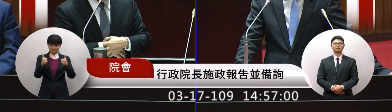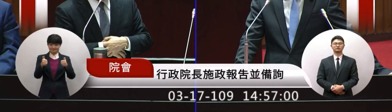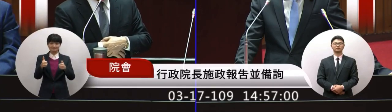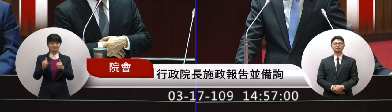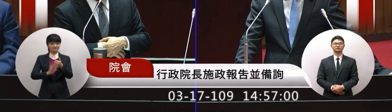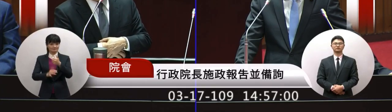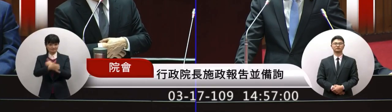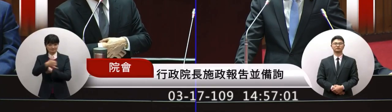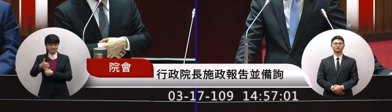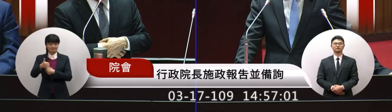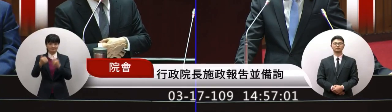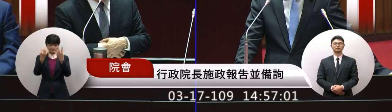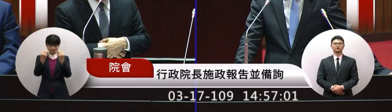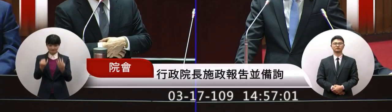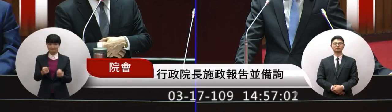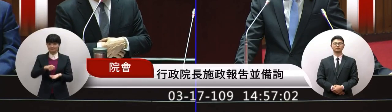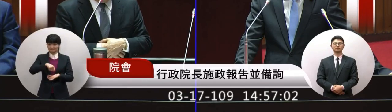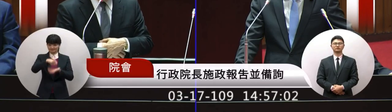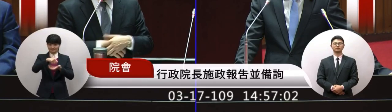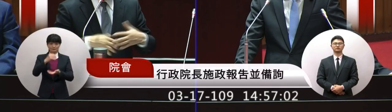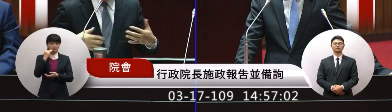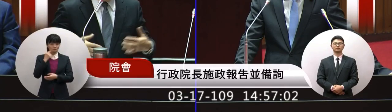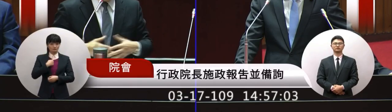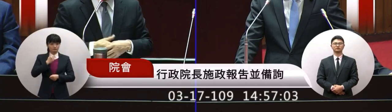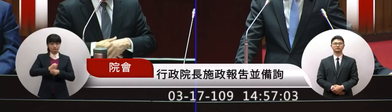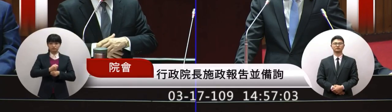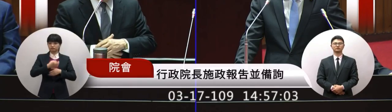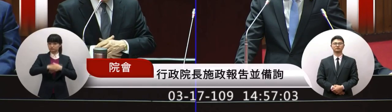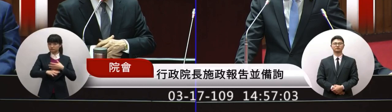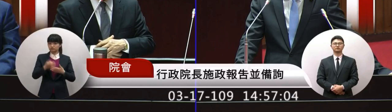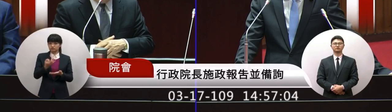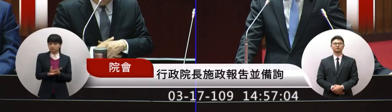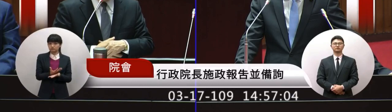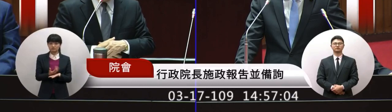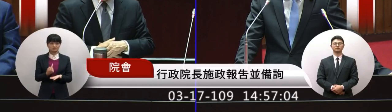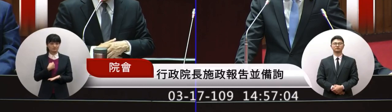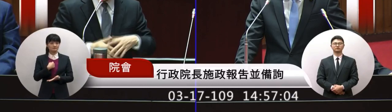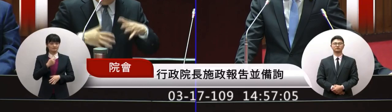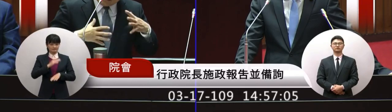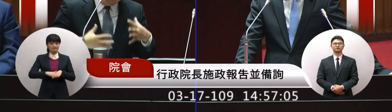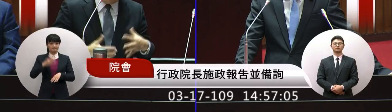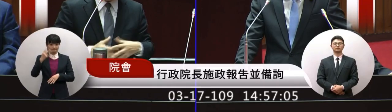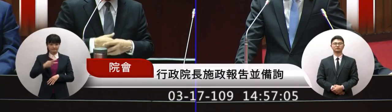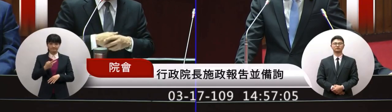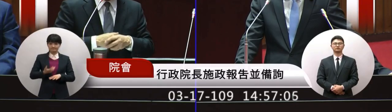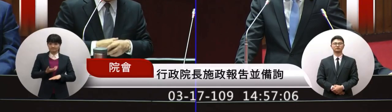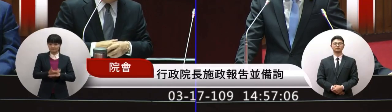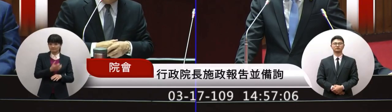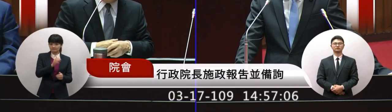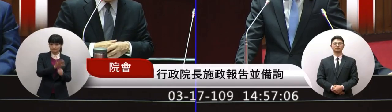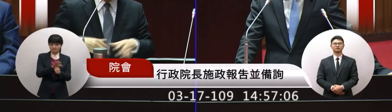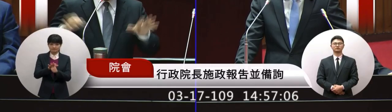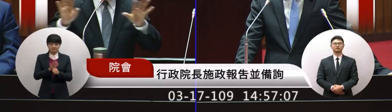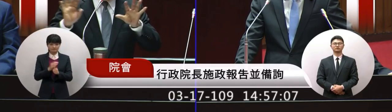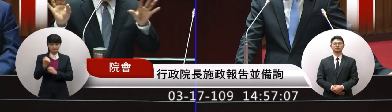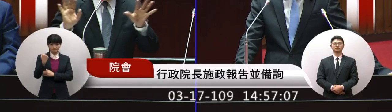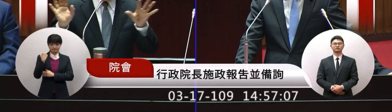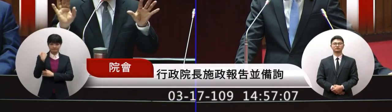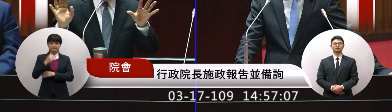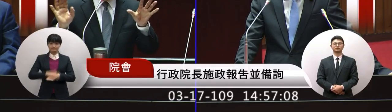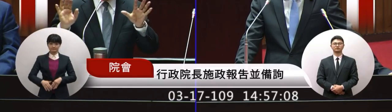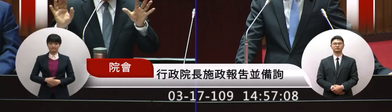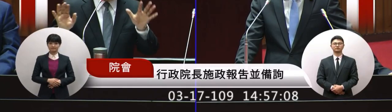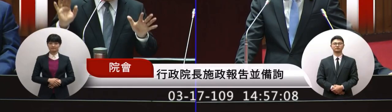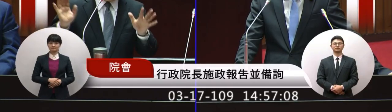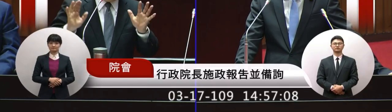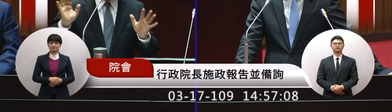如果做得还不够好的地方，我会率同所属再努力，看能不能再做得更好。时空环